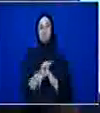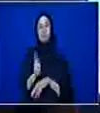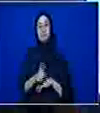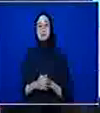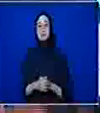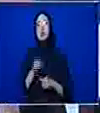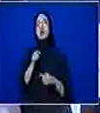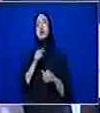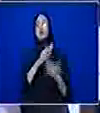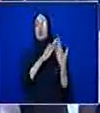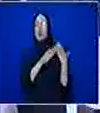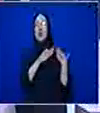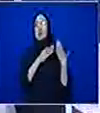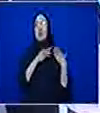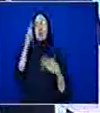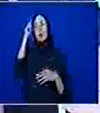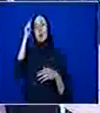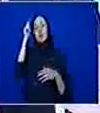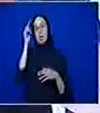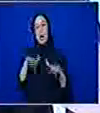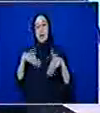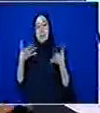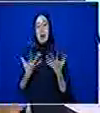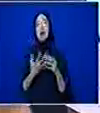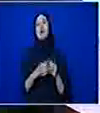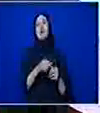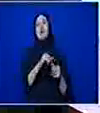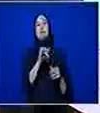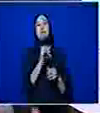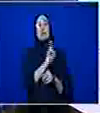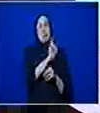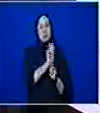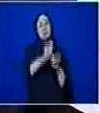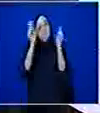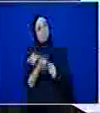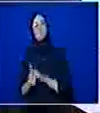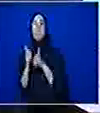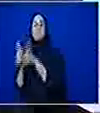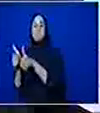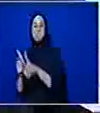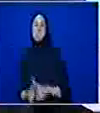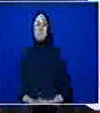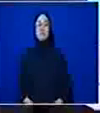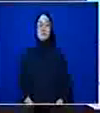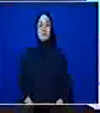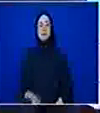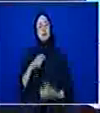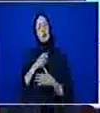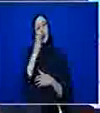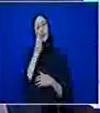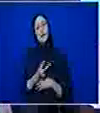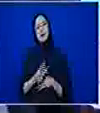itulah tugasnya pemimpin, agar yang tidak bagus itu menjadi bagus. Harap tenang. Saya